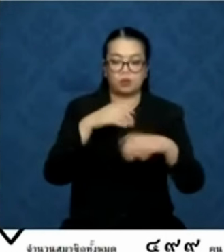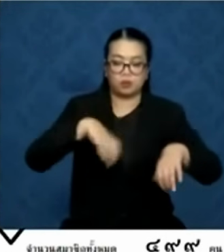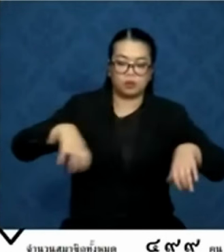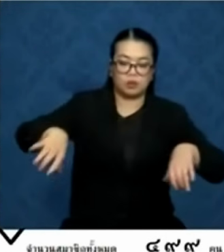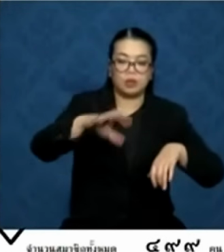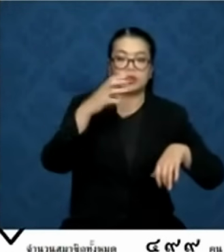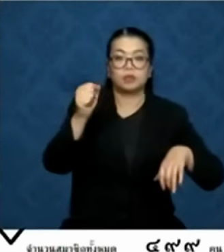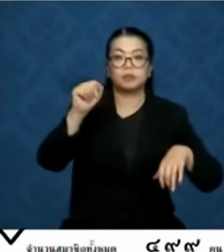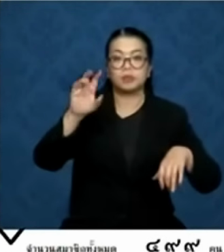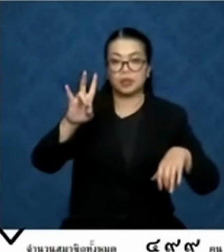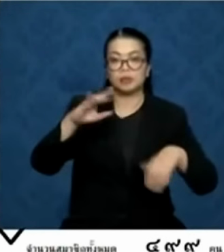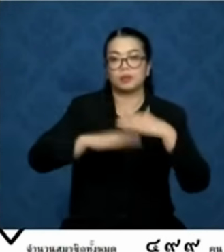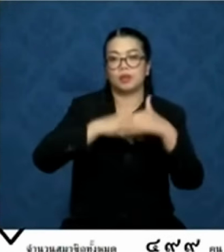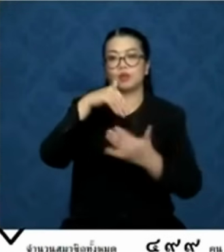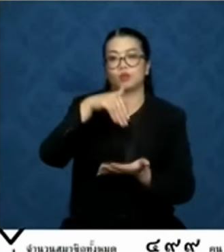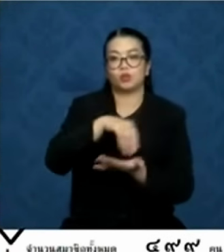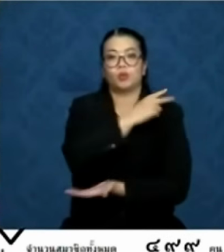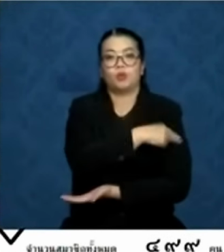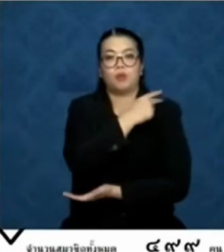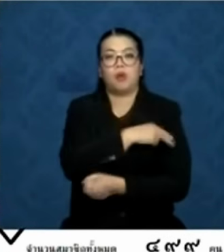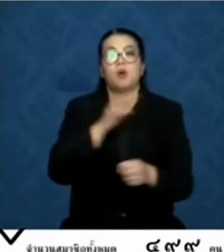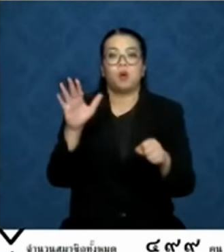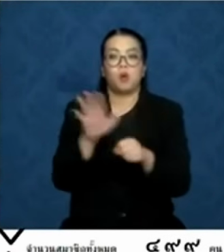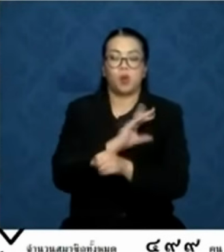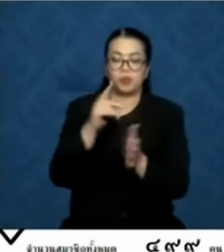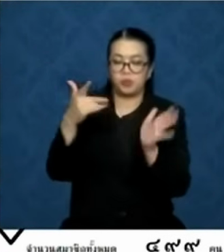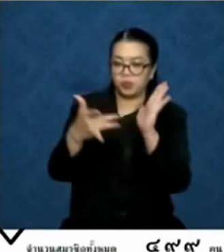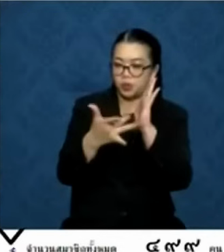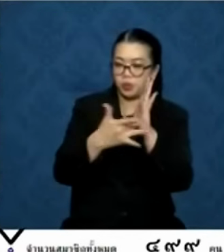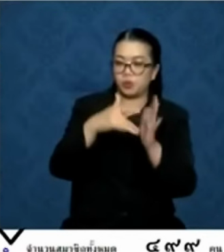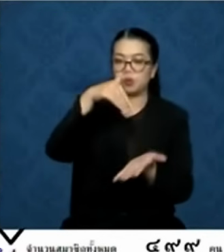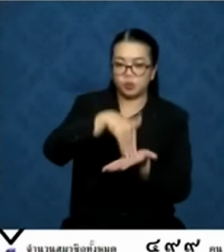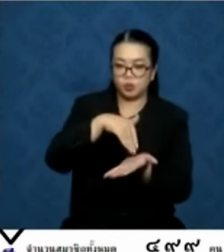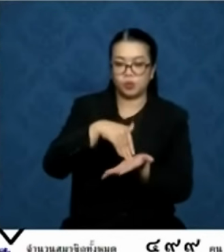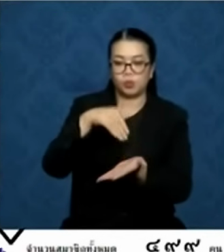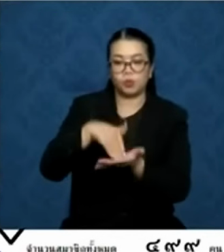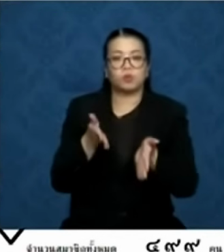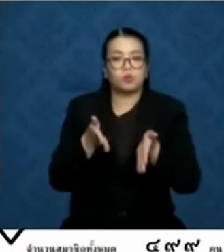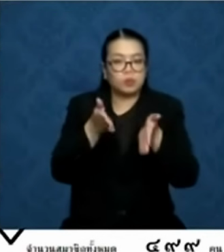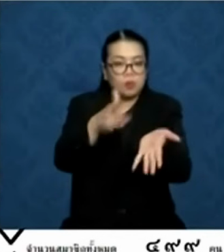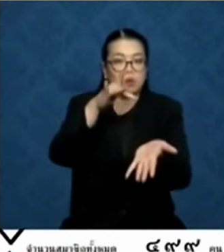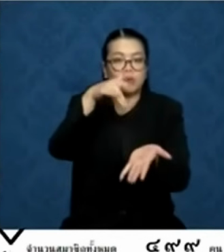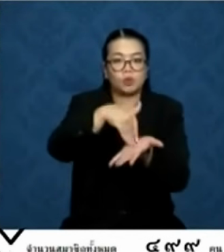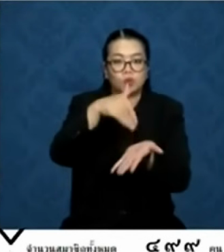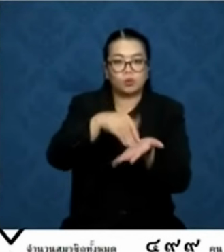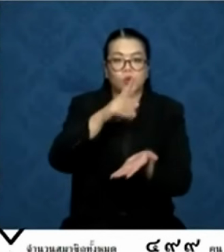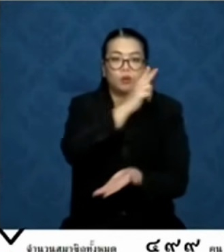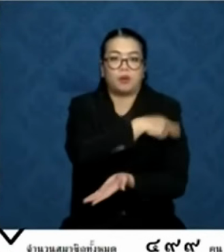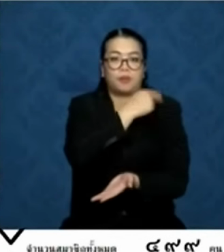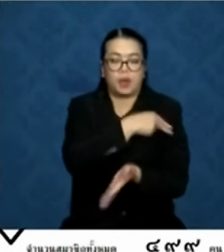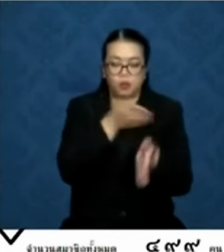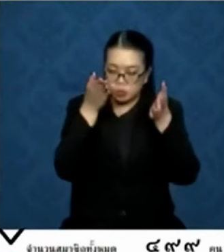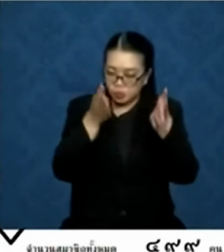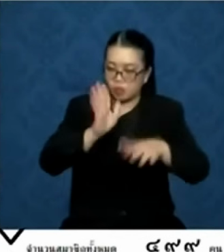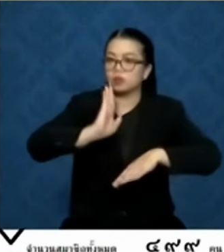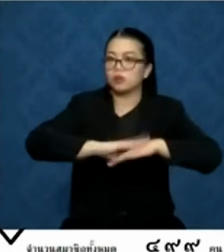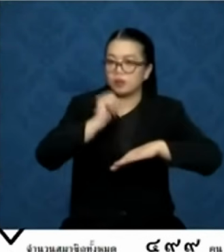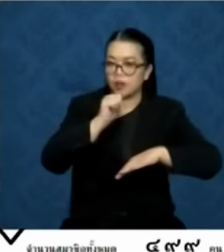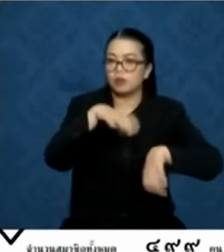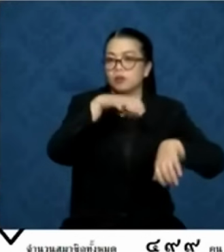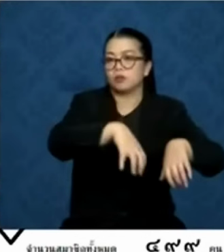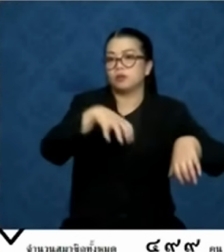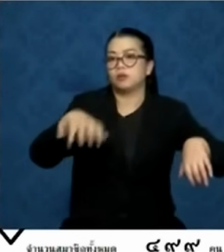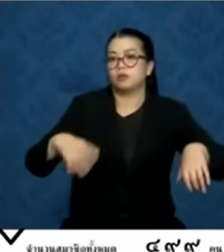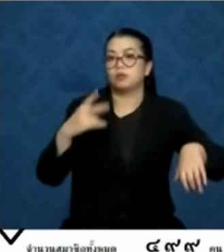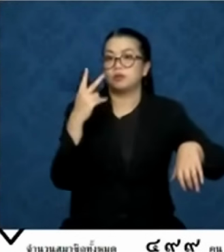ยกระดับและพัฒนาศูนย์การแพทย์ครบวงจร2แห่งโรงพยาบาลศูนย์เฉพาะทาง2แห่งผลิตและพัฒนาบุคลากรให้มีส